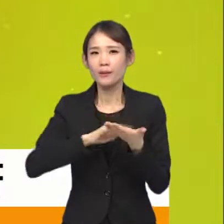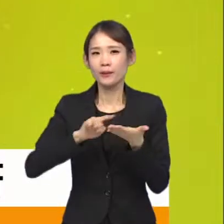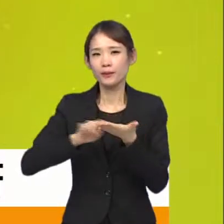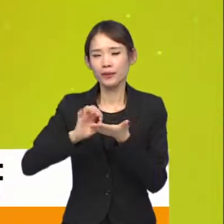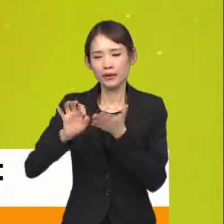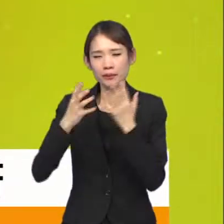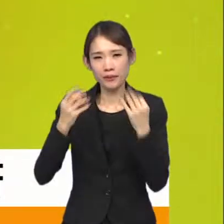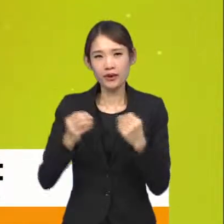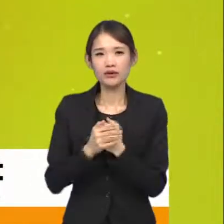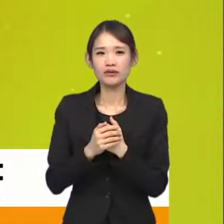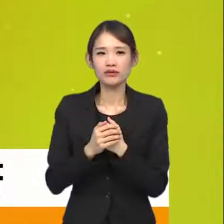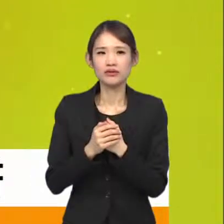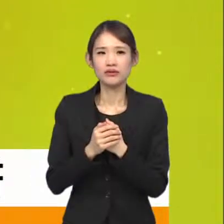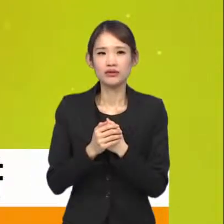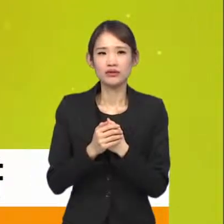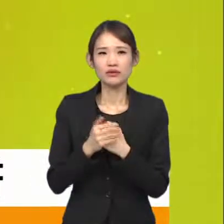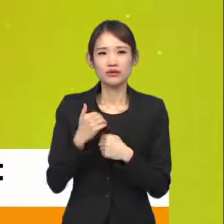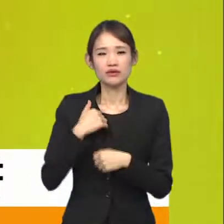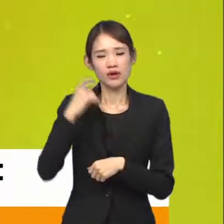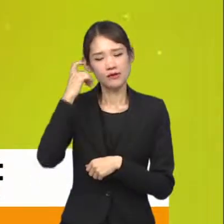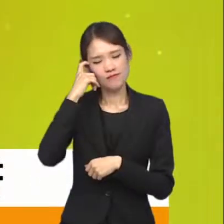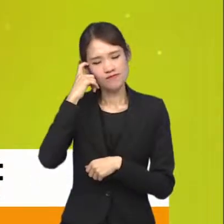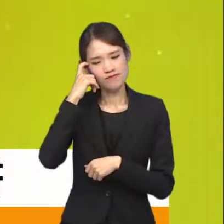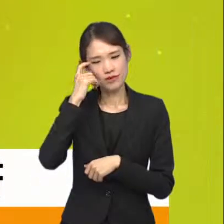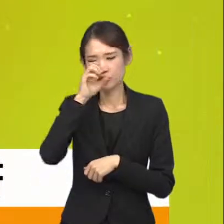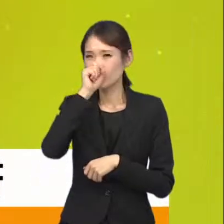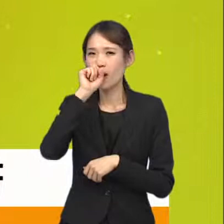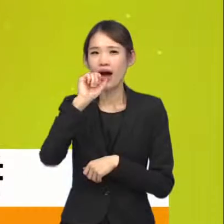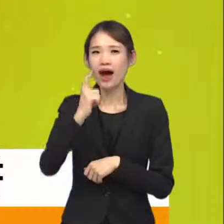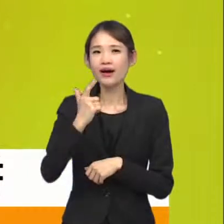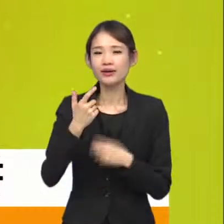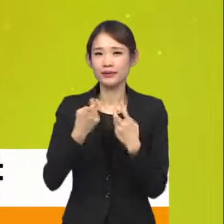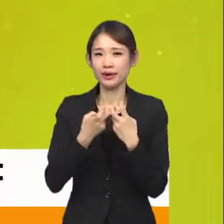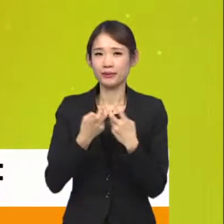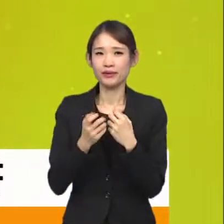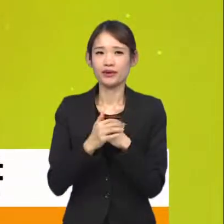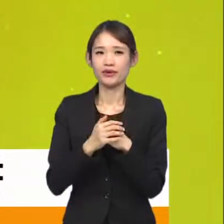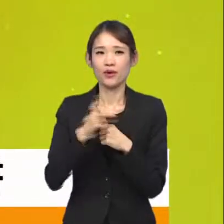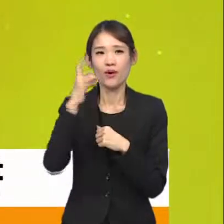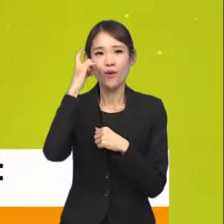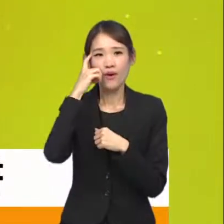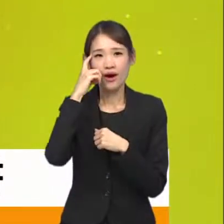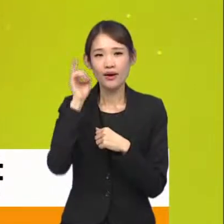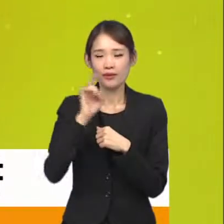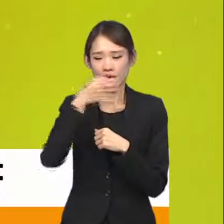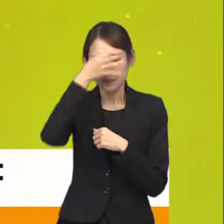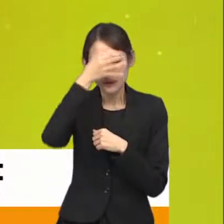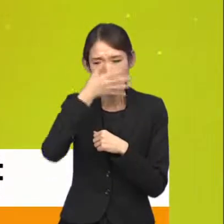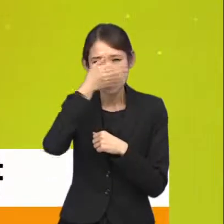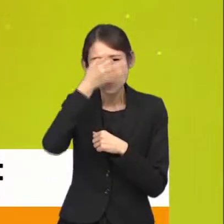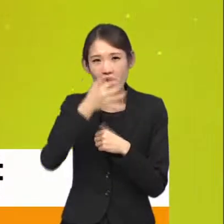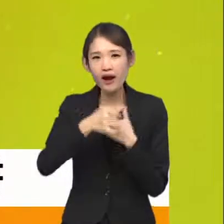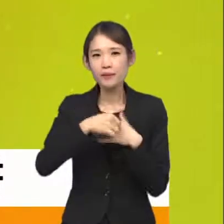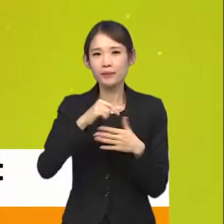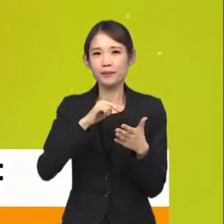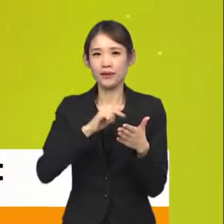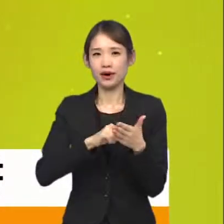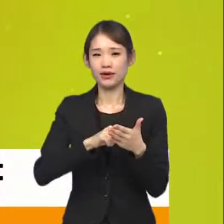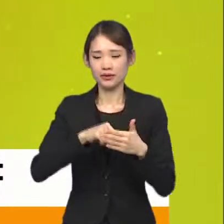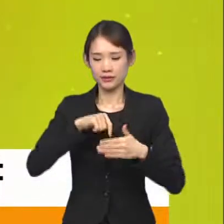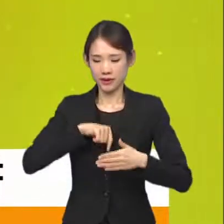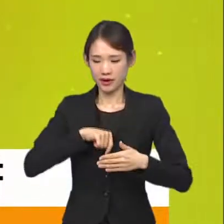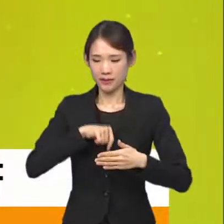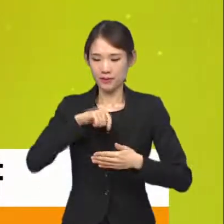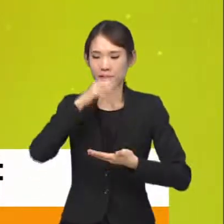4 그거는 제가 볼때는 별로 안 좋은 방법입니다 니까 그럼 미안한 마음이 있더라도 그렇게